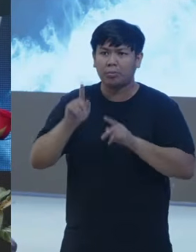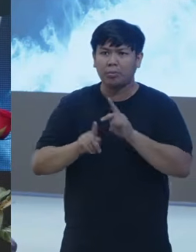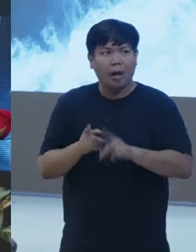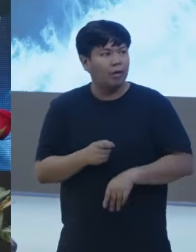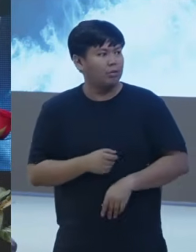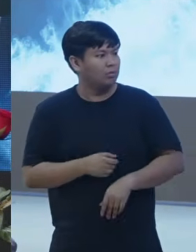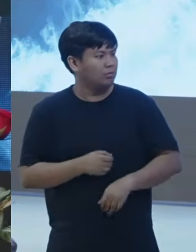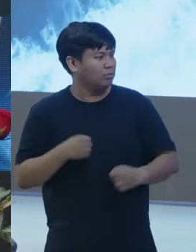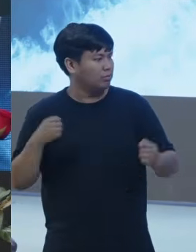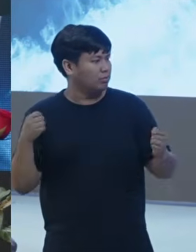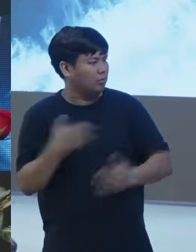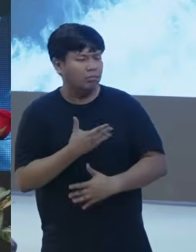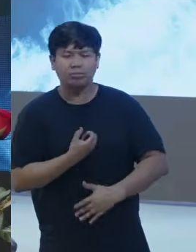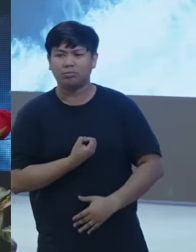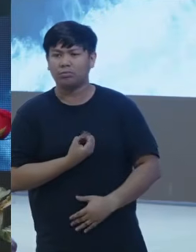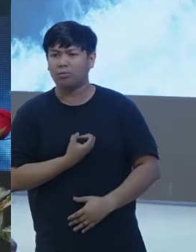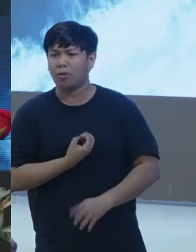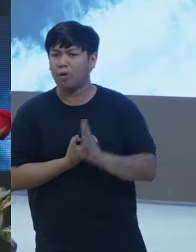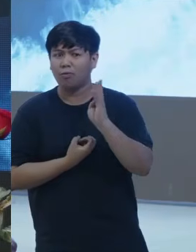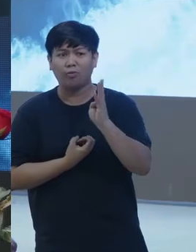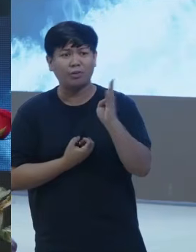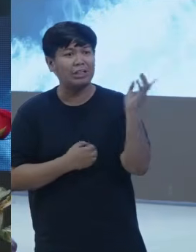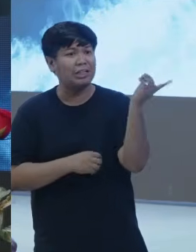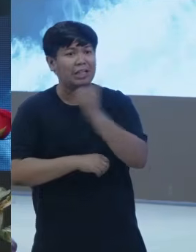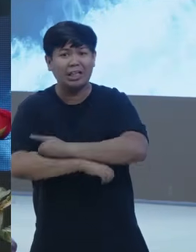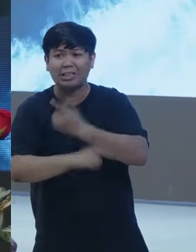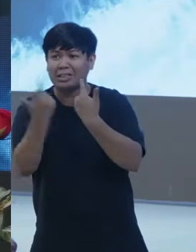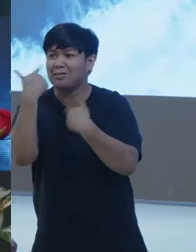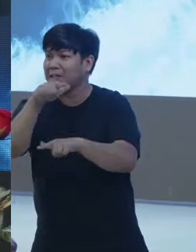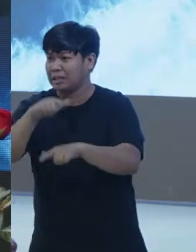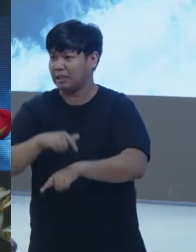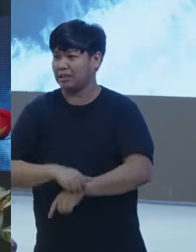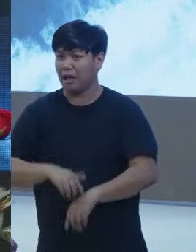no? 40 days na lang kayo.